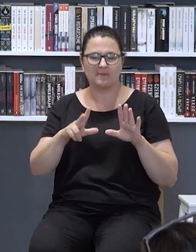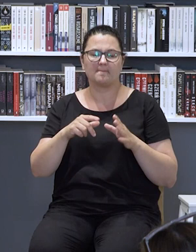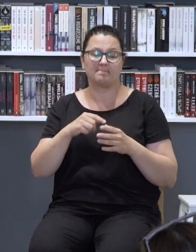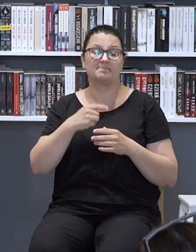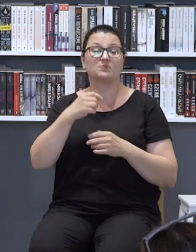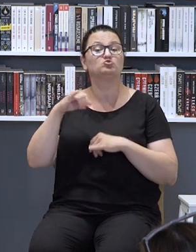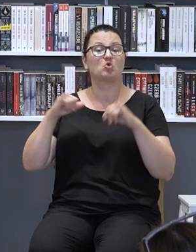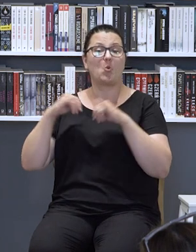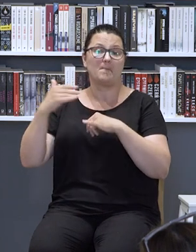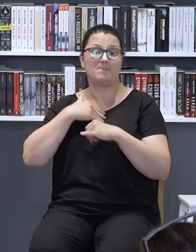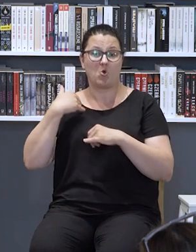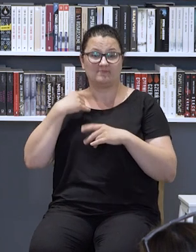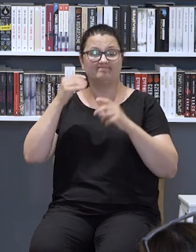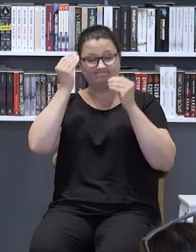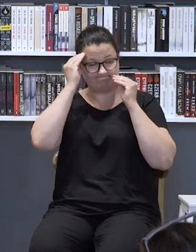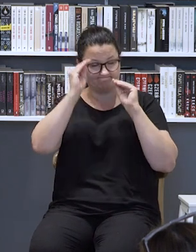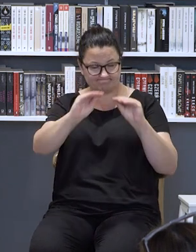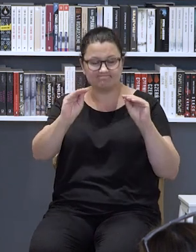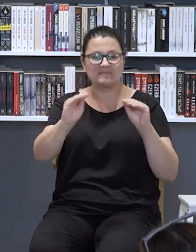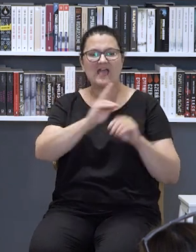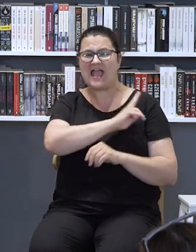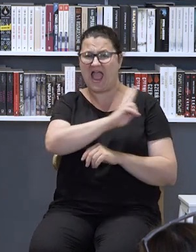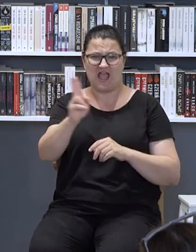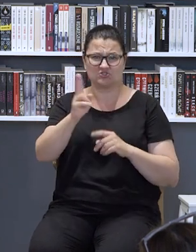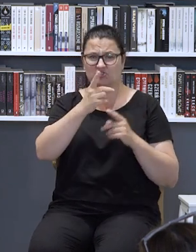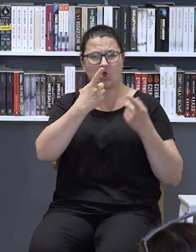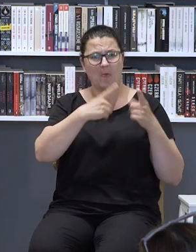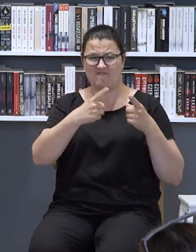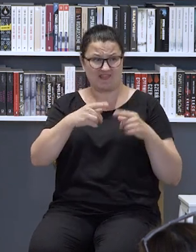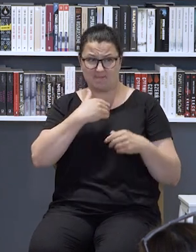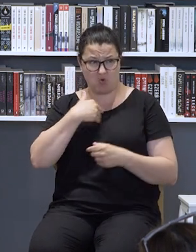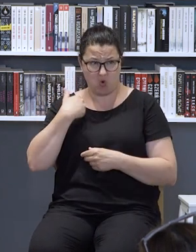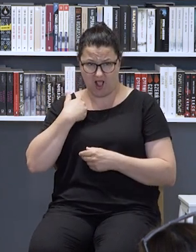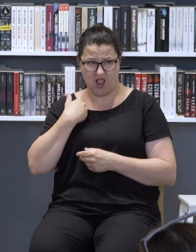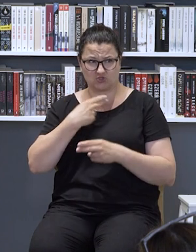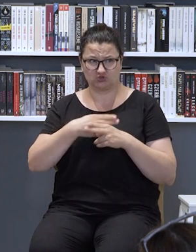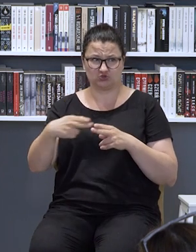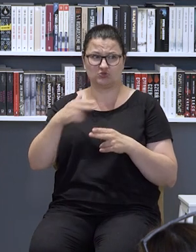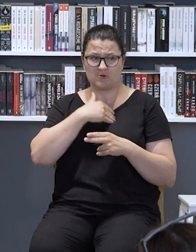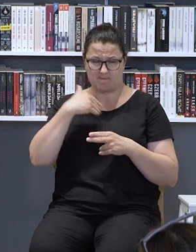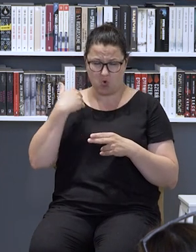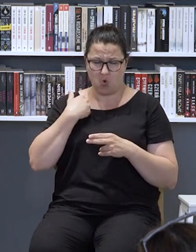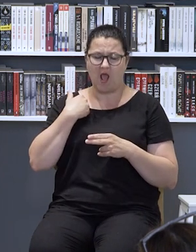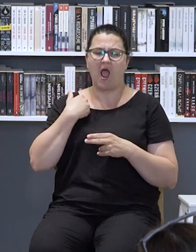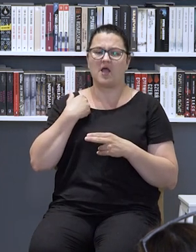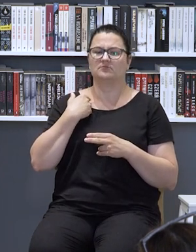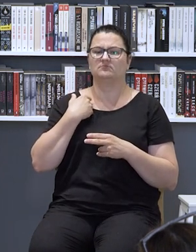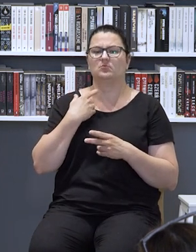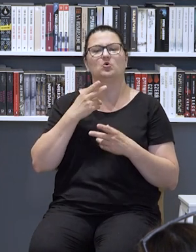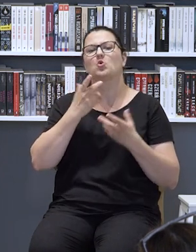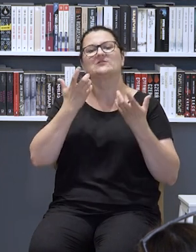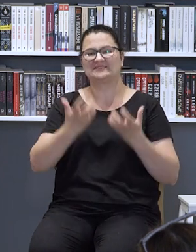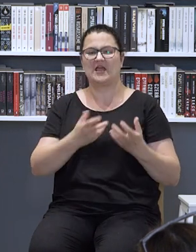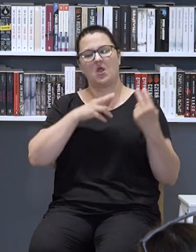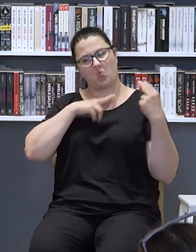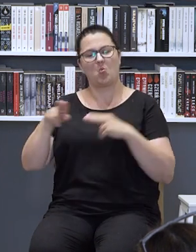rząd polski ogłosił, że każdy obywatel, każdy Polak, każdy, kto chce być